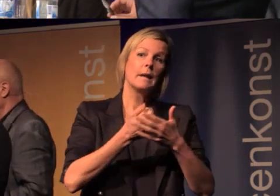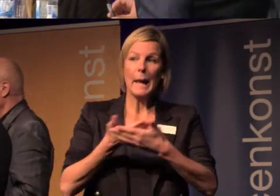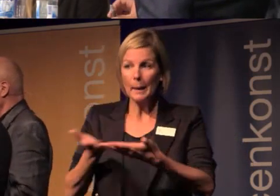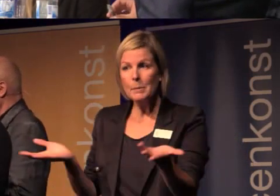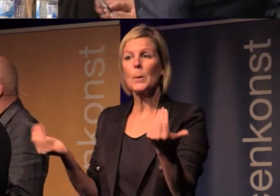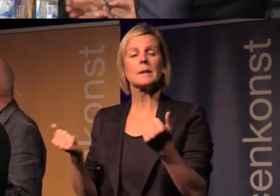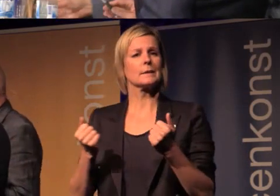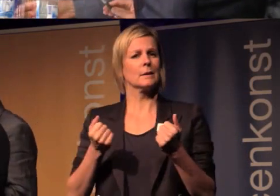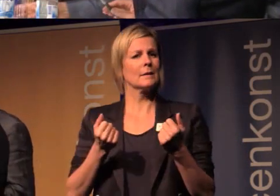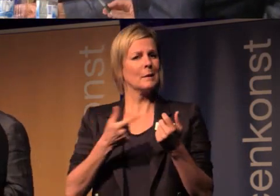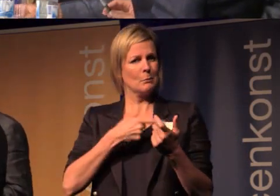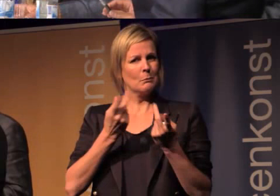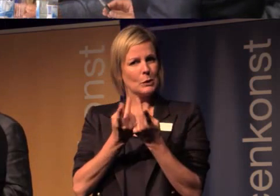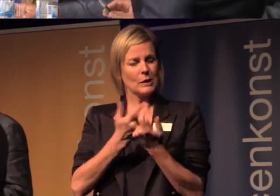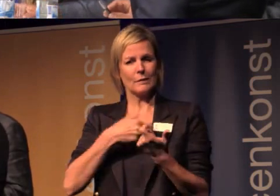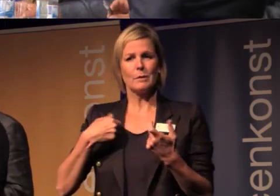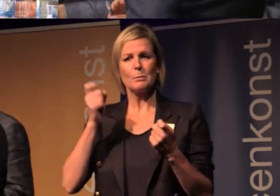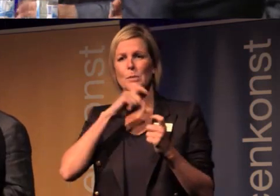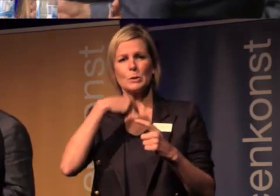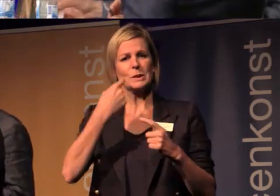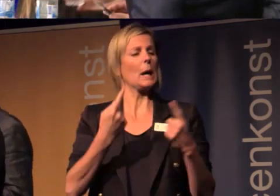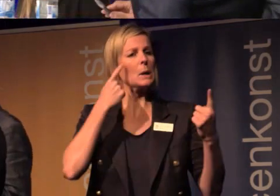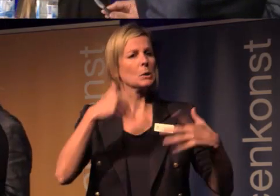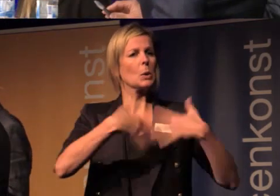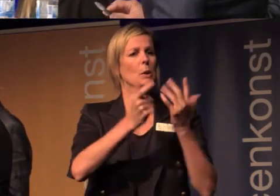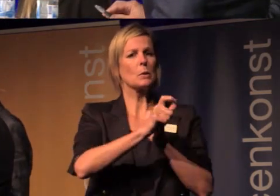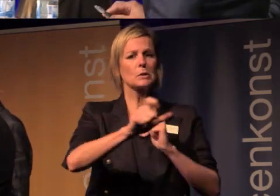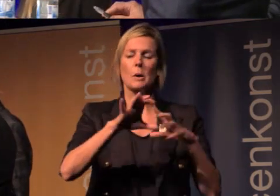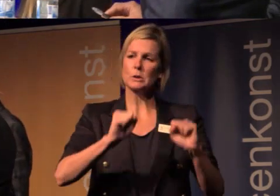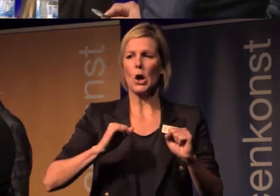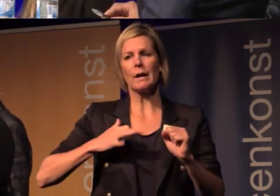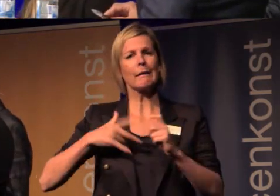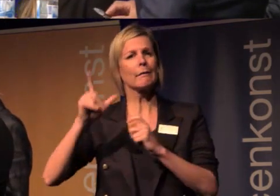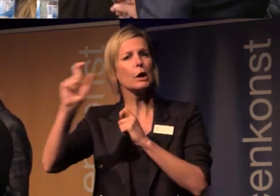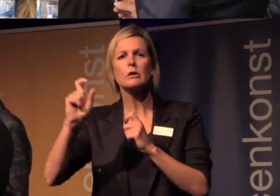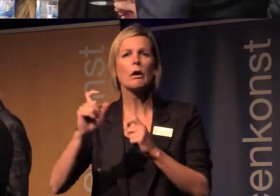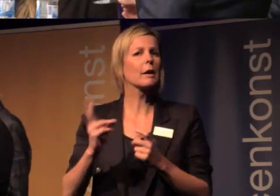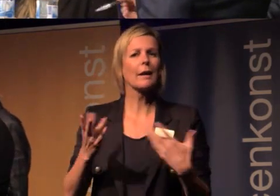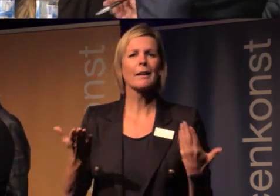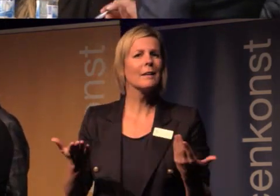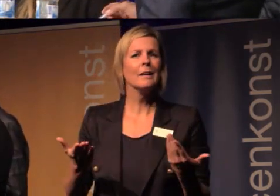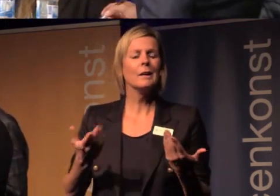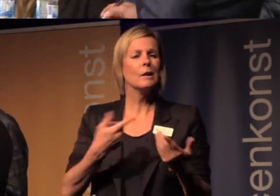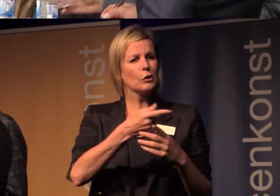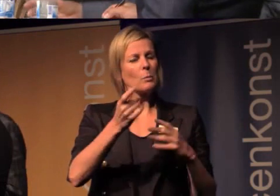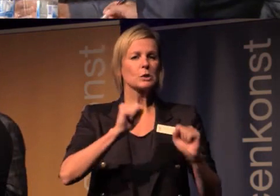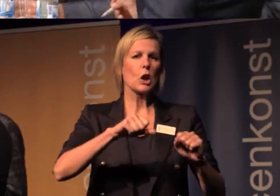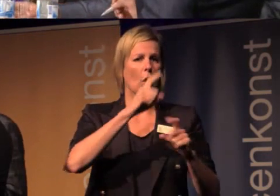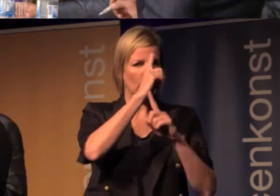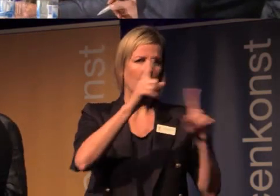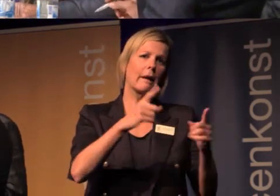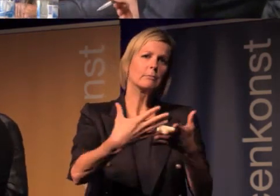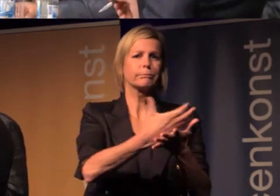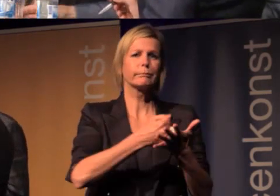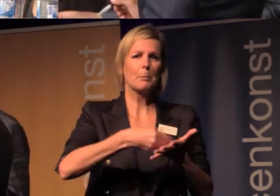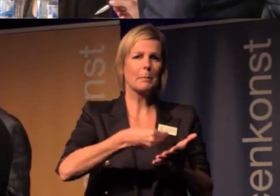över att säga att kulturskapare också borde vara entreprenörer och företagare. Eller kunna liksom tjäna egna pengar, kunna driva